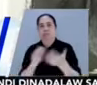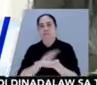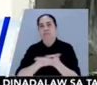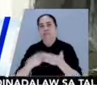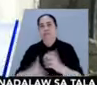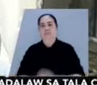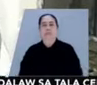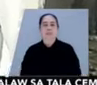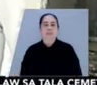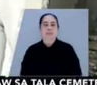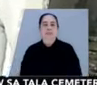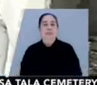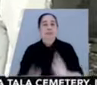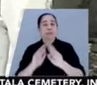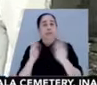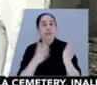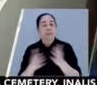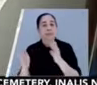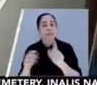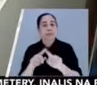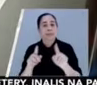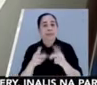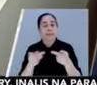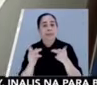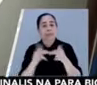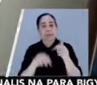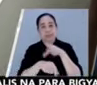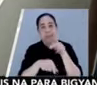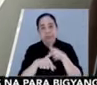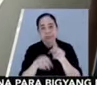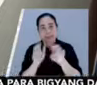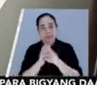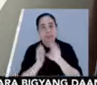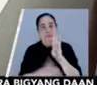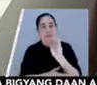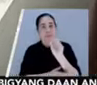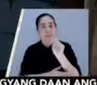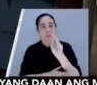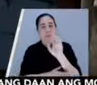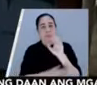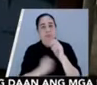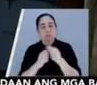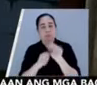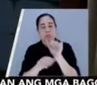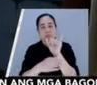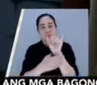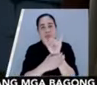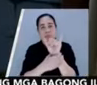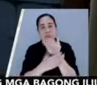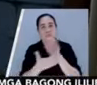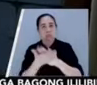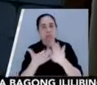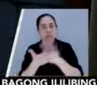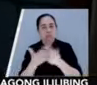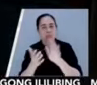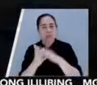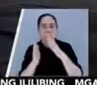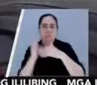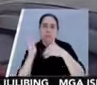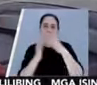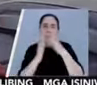naghahanda na rin sa iba pang bahagi ng bansa Tulad sa bontok Mountain Province kung saan nilinis at pininturahan na ang mga